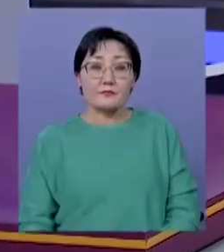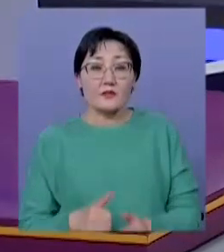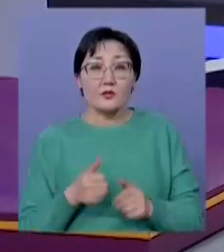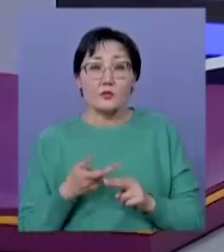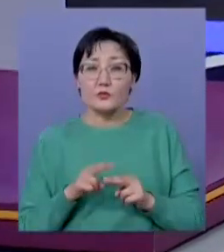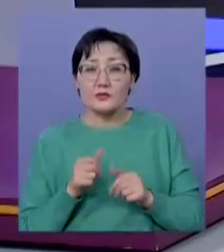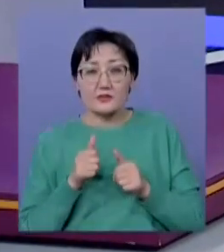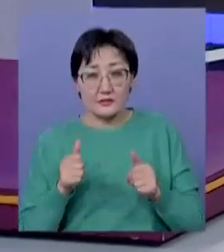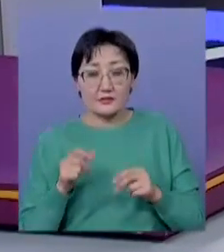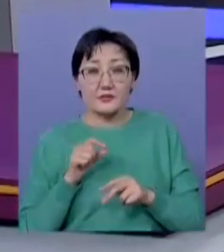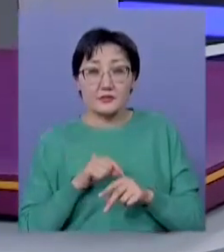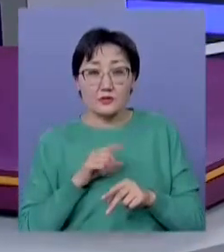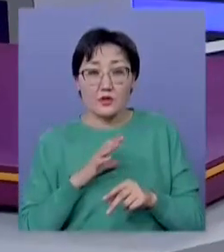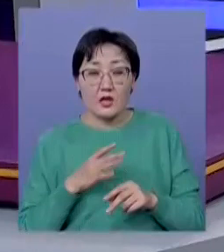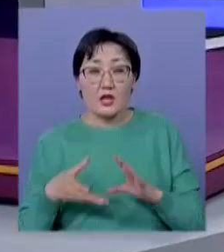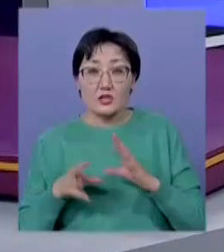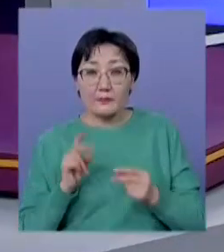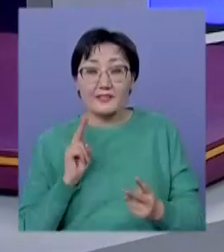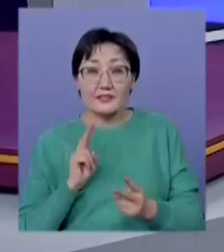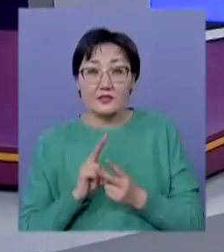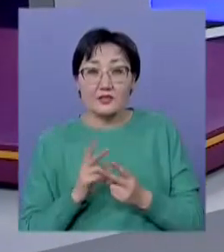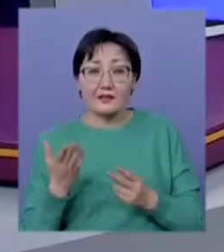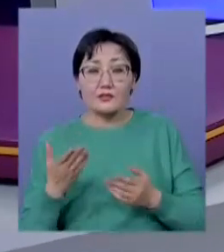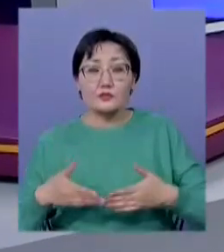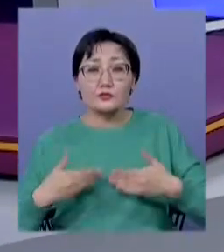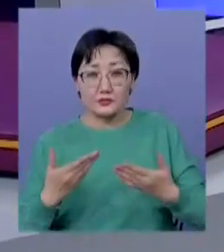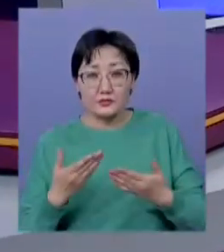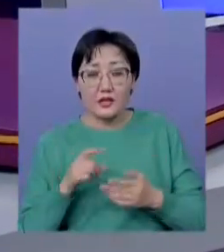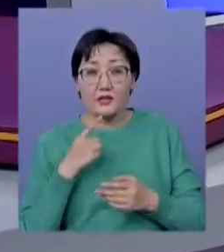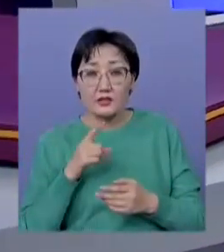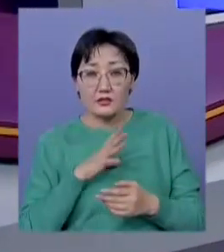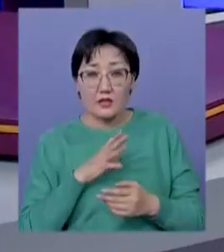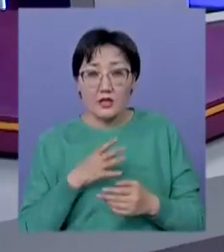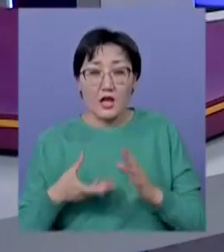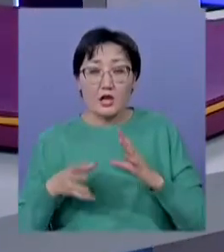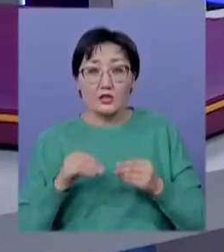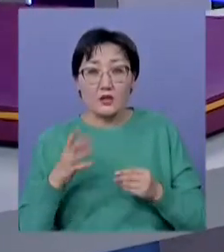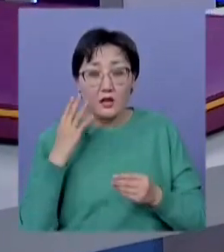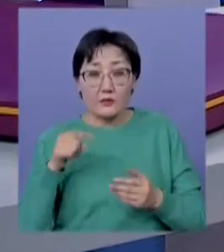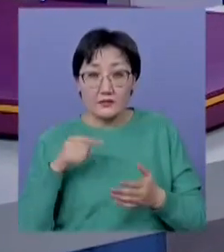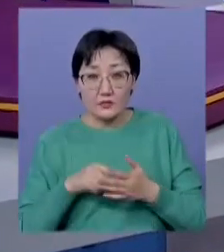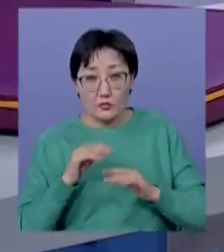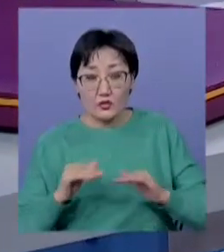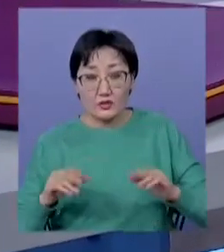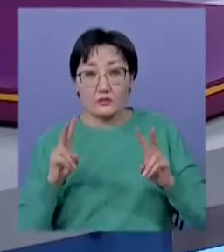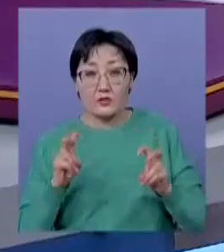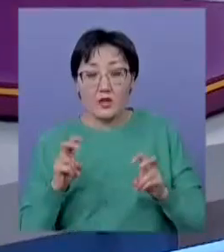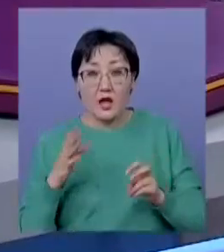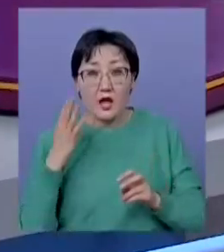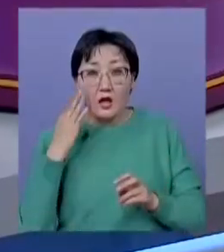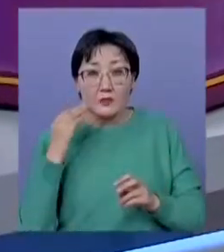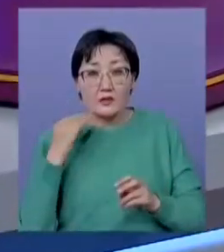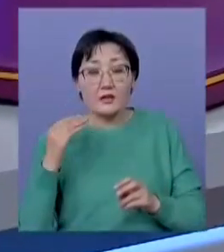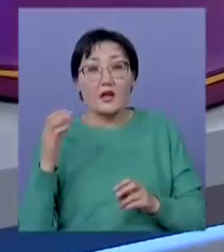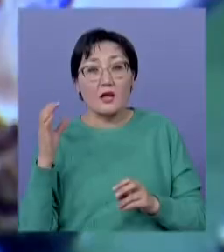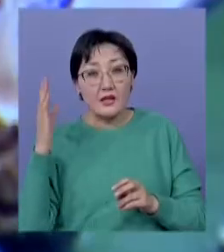жақсы сезімде. Жалпы кездесуде қандай ұсыныстар айттыңдар? Жалпы Алматы қаласының оқушыларының артынан біз өзіміз Алматы дарыны төс